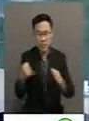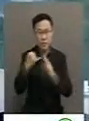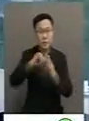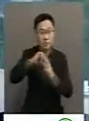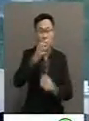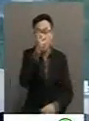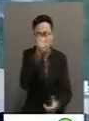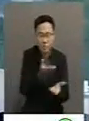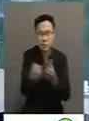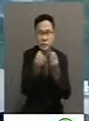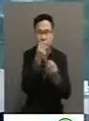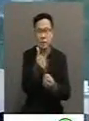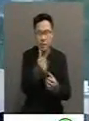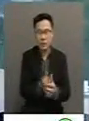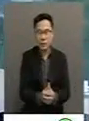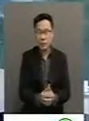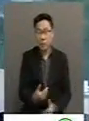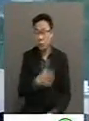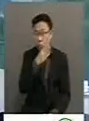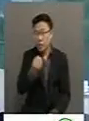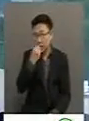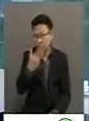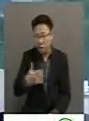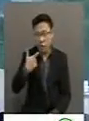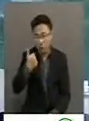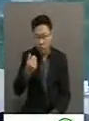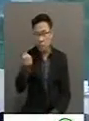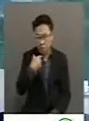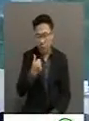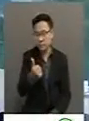านมาไปลองกันได้นะคะหรือว่าใครเคยชิมแล้วว่าเนื้อจระเข้รสชาติเป็นยังไงก็บอกเล่ากันได้ค่ะ